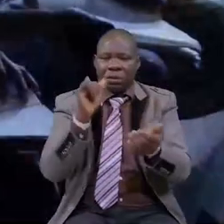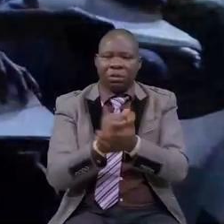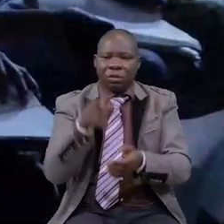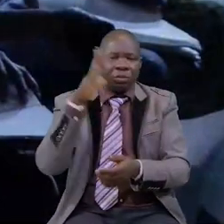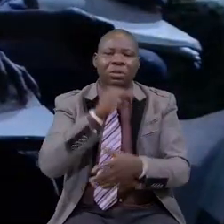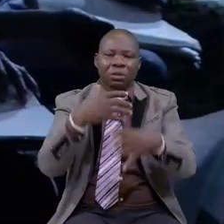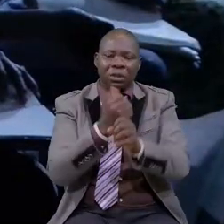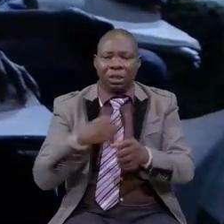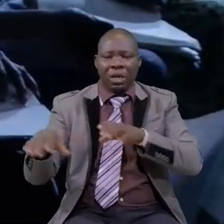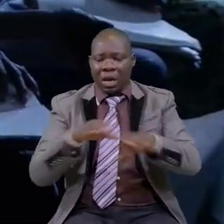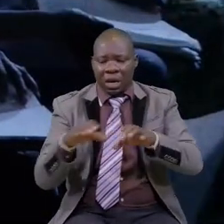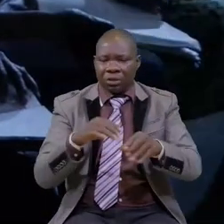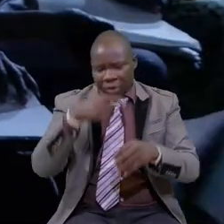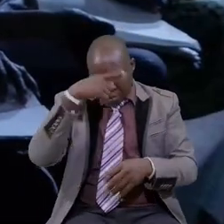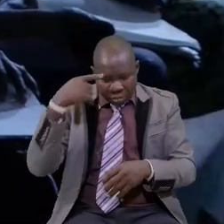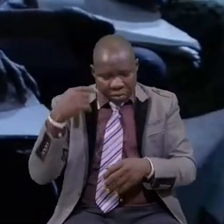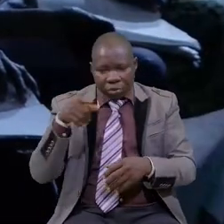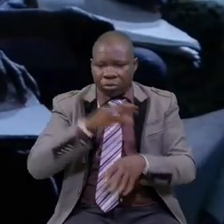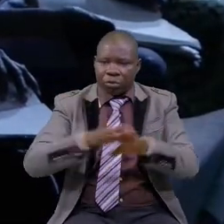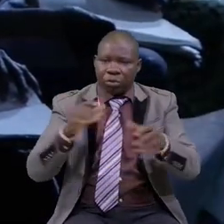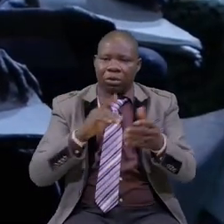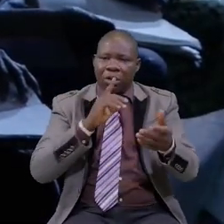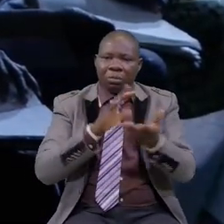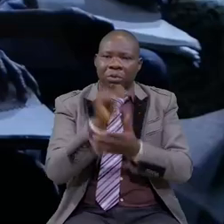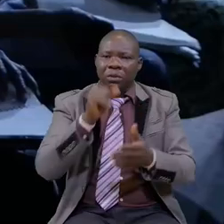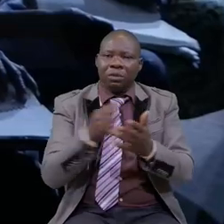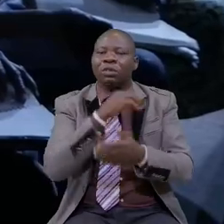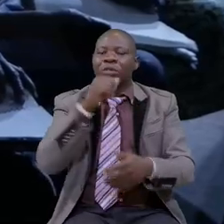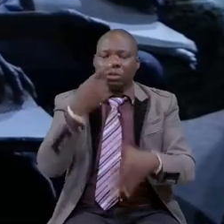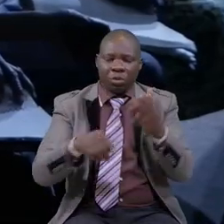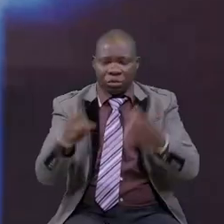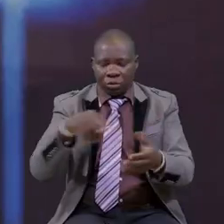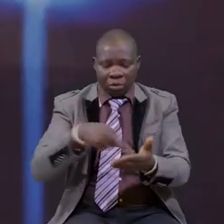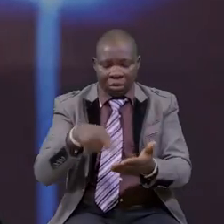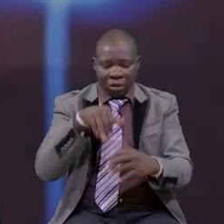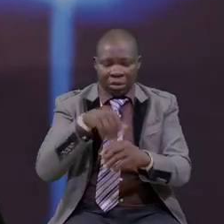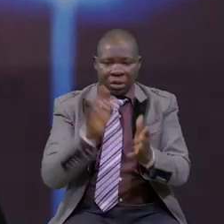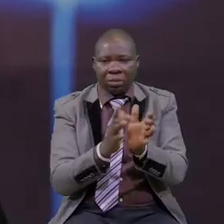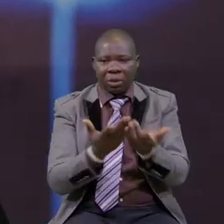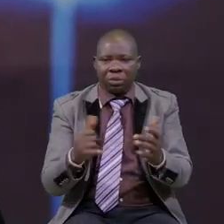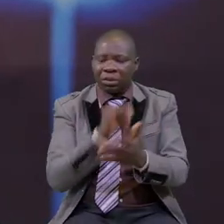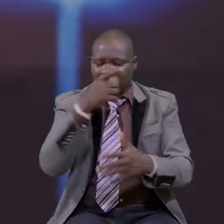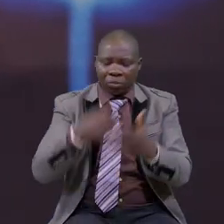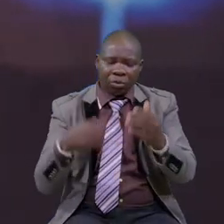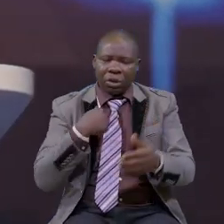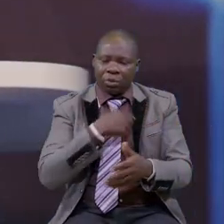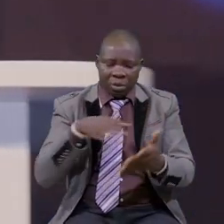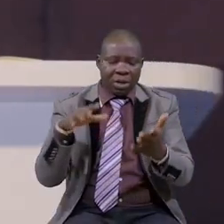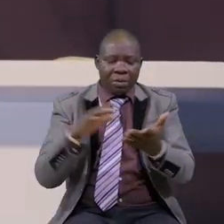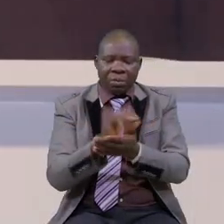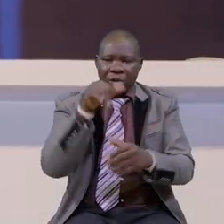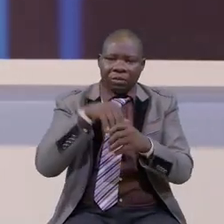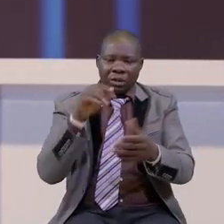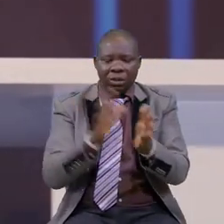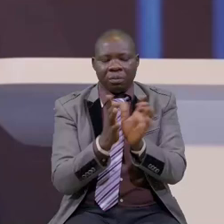aucune action. Parce que tu ne crois pas. Ce n'est pas ce que nous lisons dans la Bible. C'est ce que nous croyons en la Bible. Dans